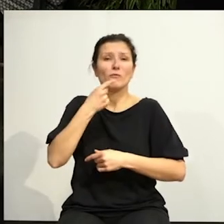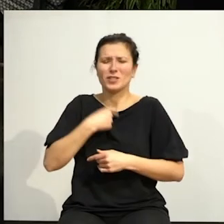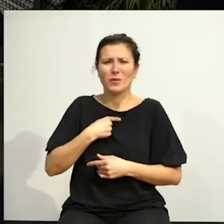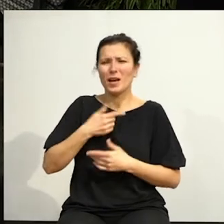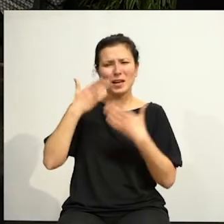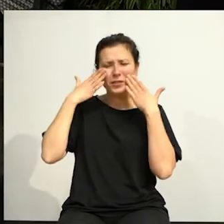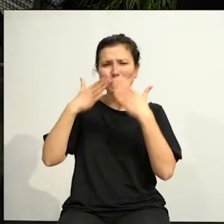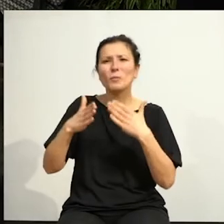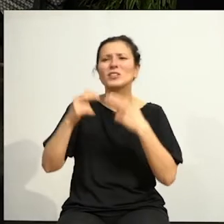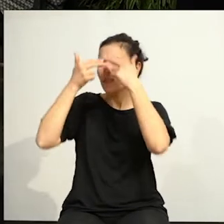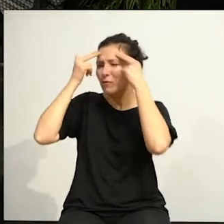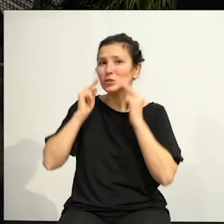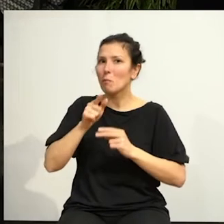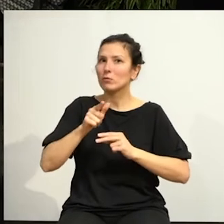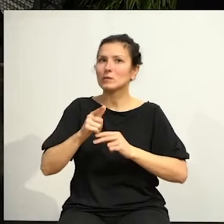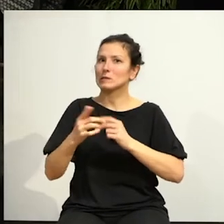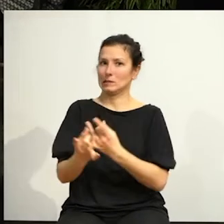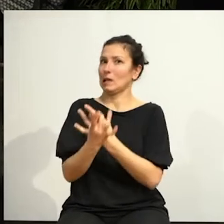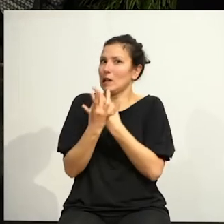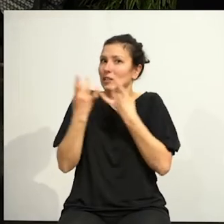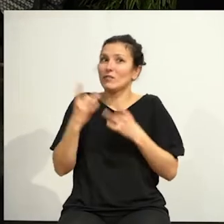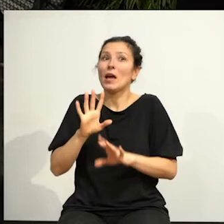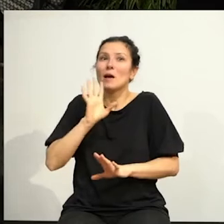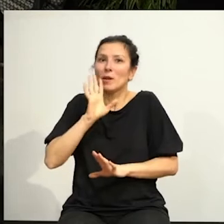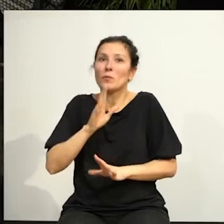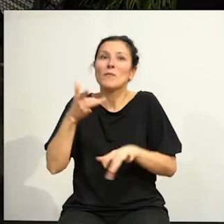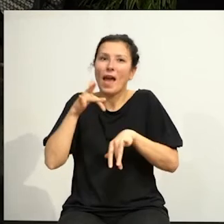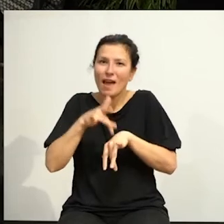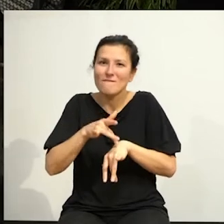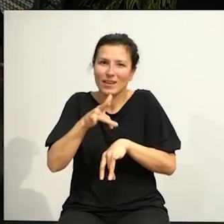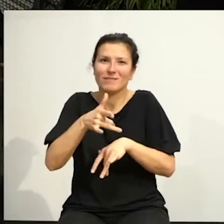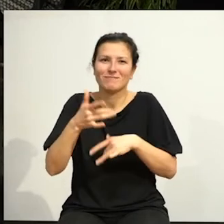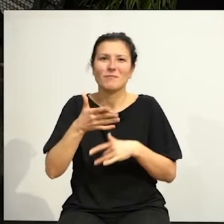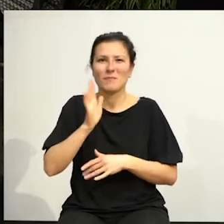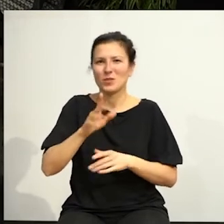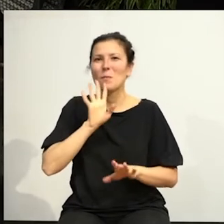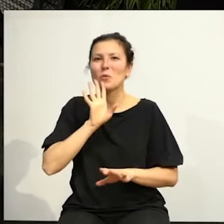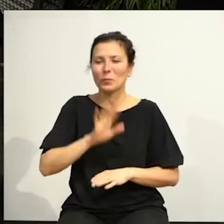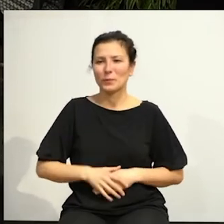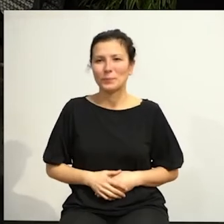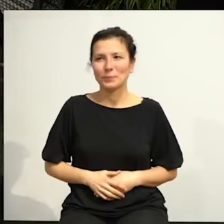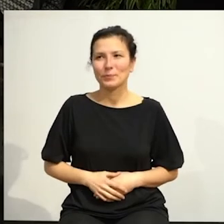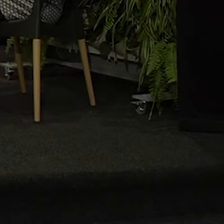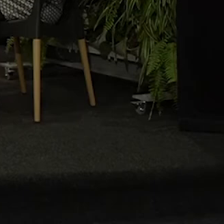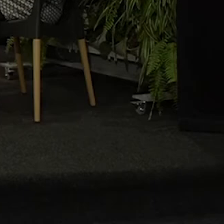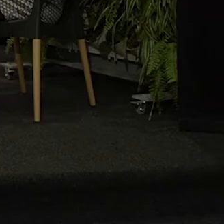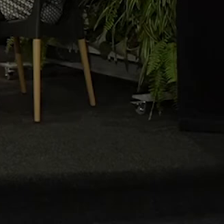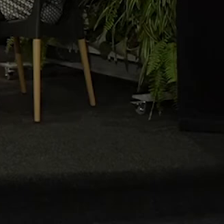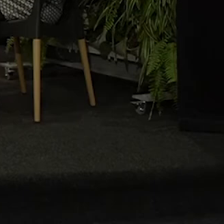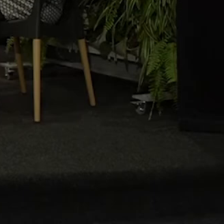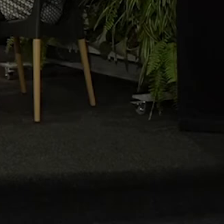i niewykluczone, że skończysz tak jak on. No, ja bym do tego grona też dorzuciła na przykład